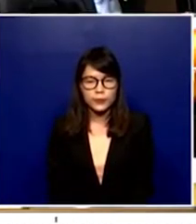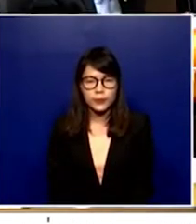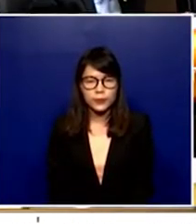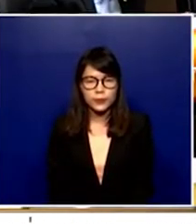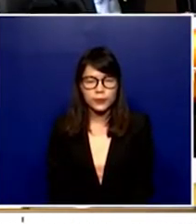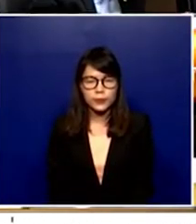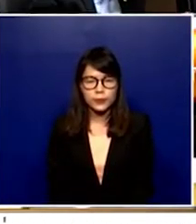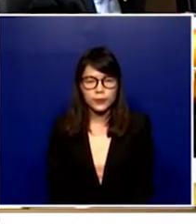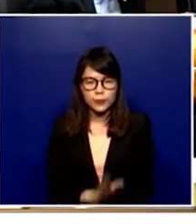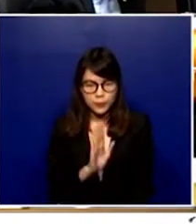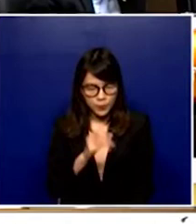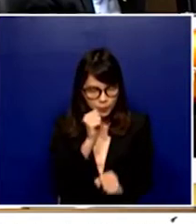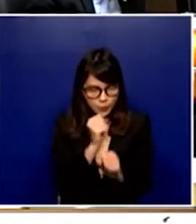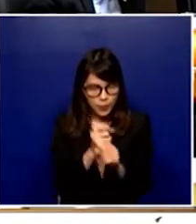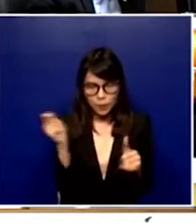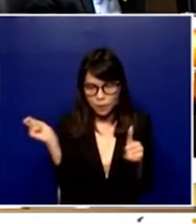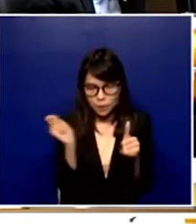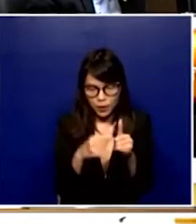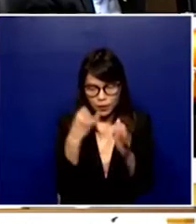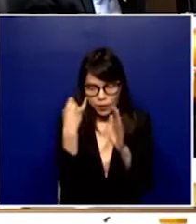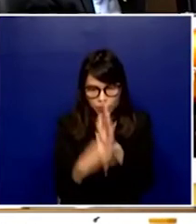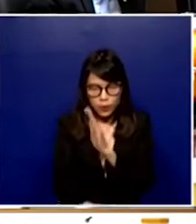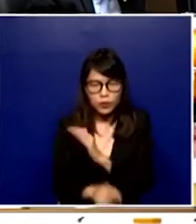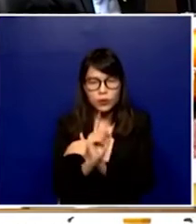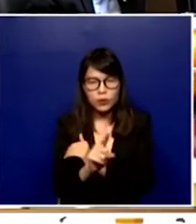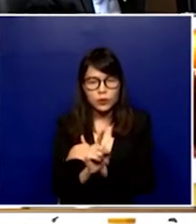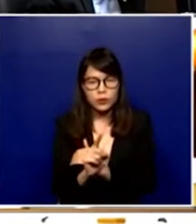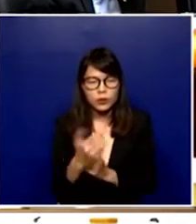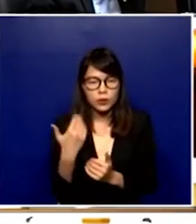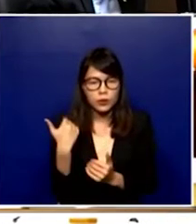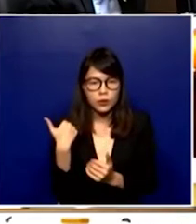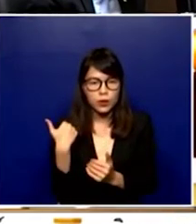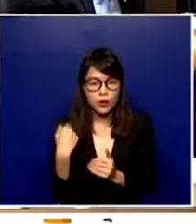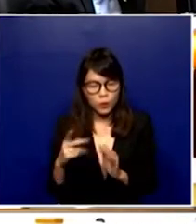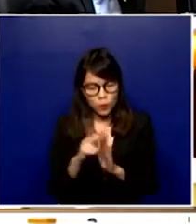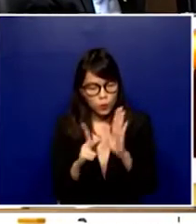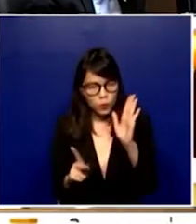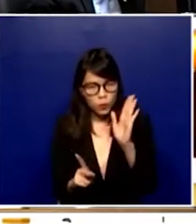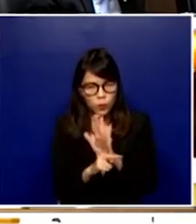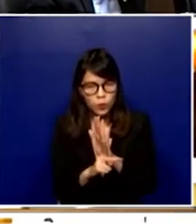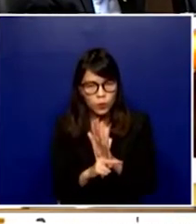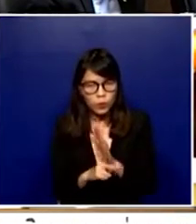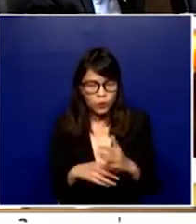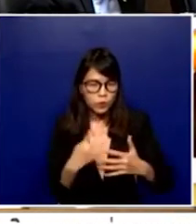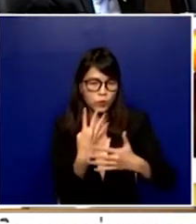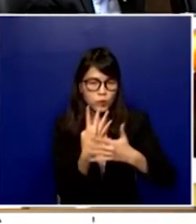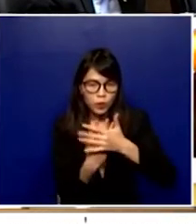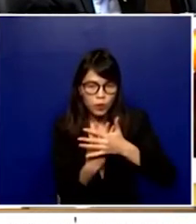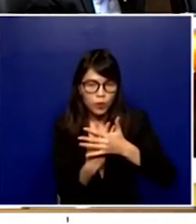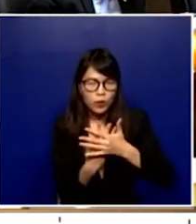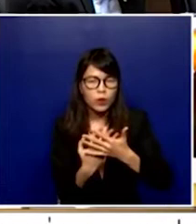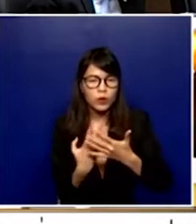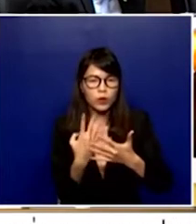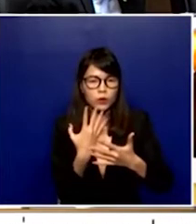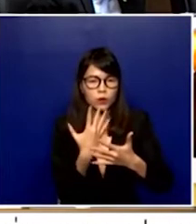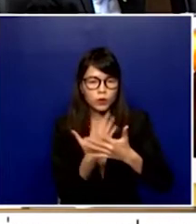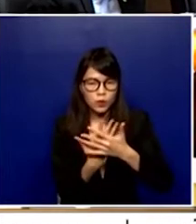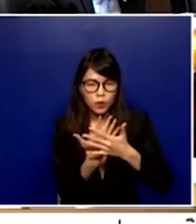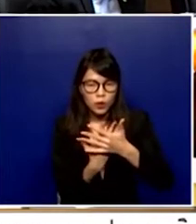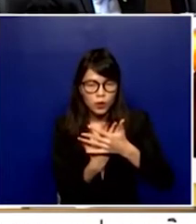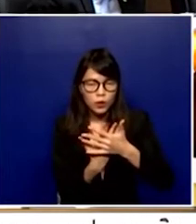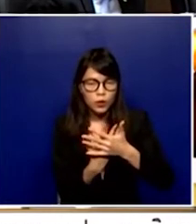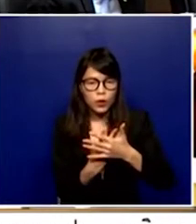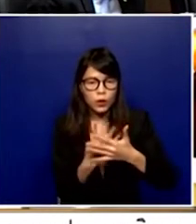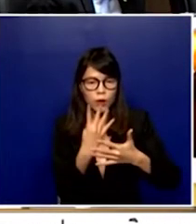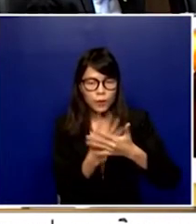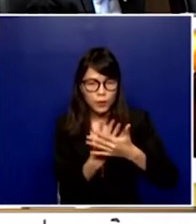ท่ทำผิดฐานหนีภาศีตามกฎหมายประมวนรัศดากร มีโทษจำคุก มีโทษตามมาตรา 37